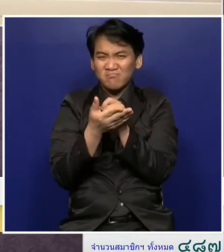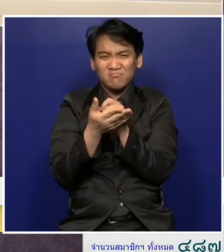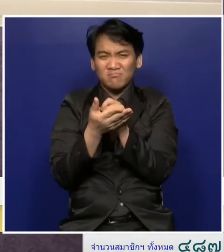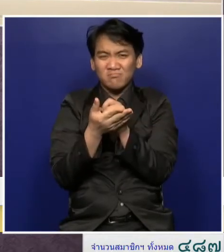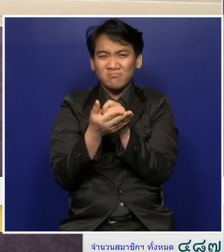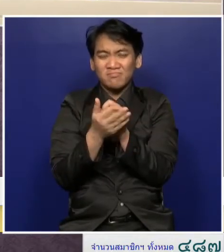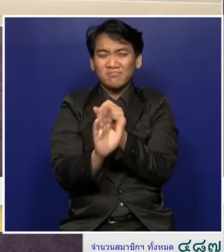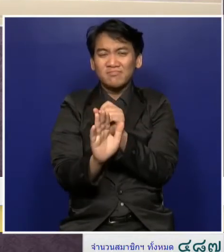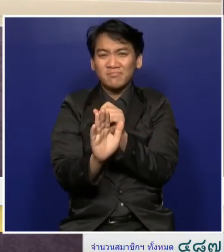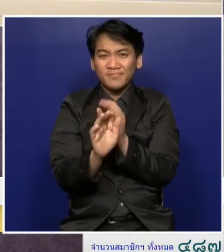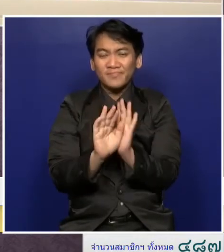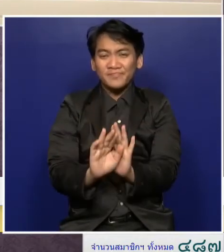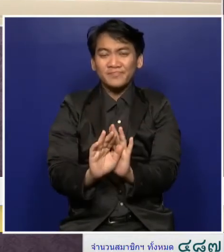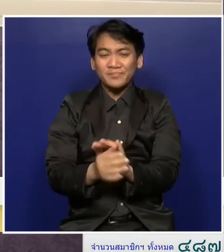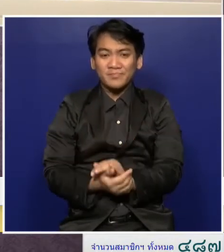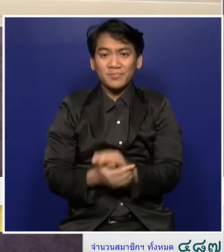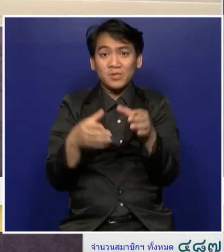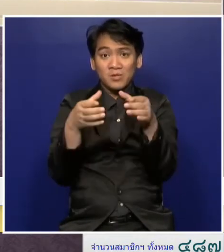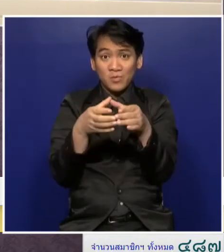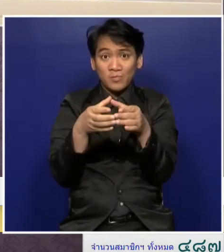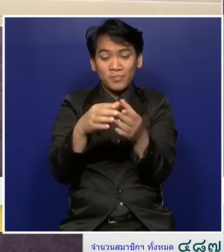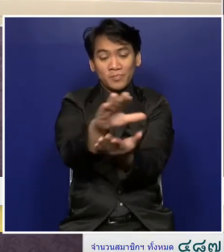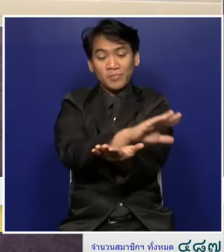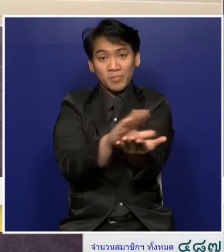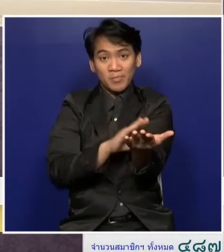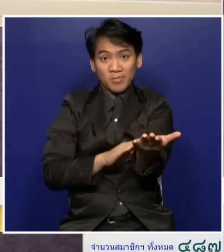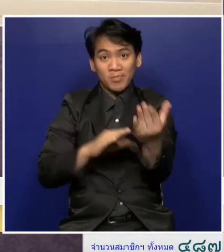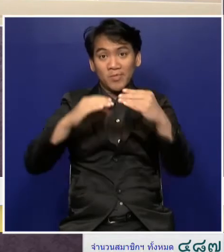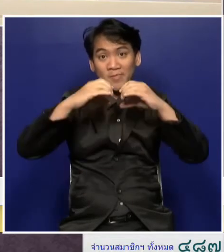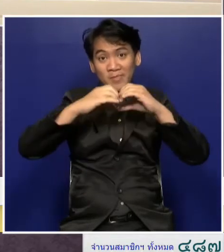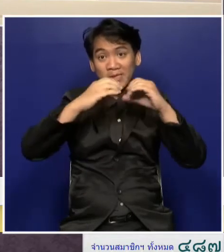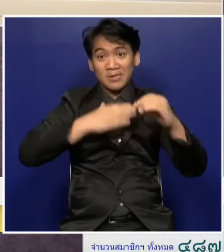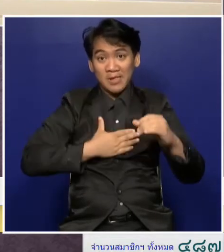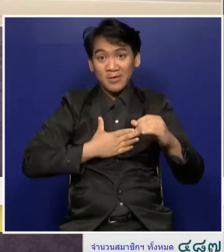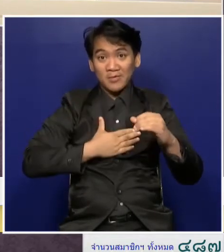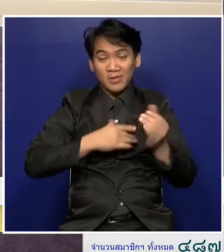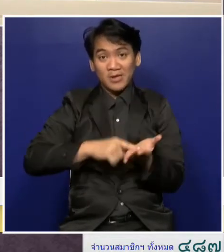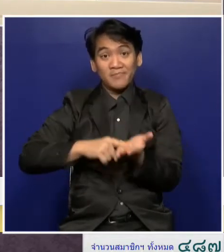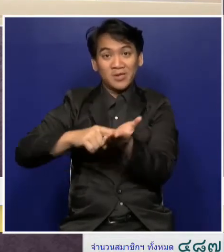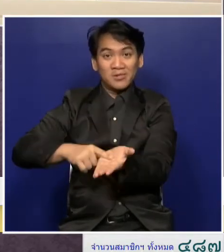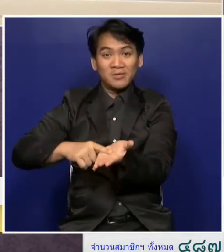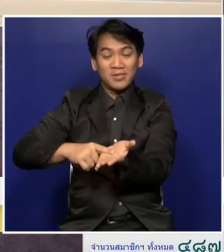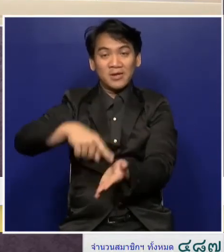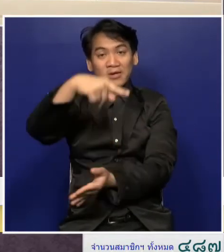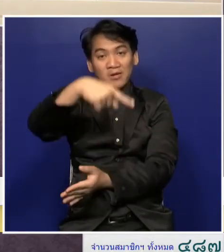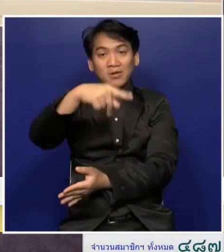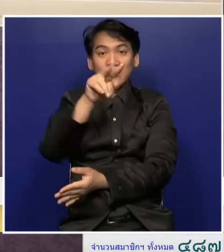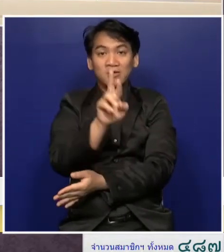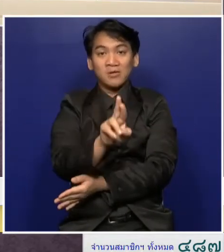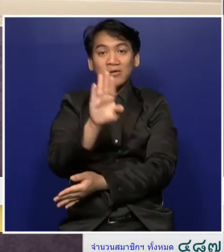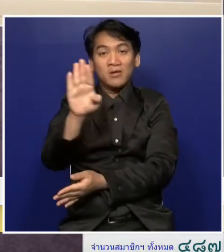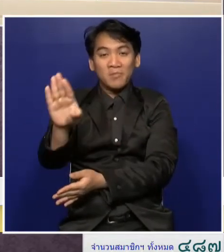ทางพัษุใจไยเราก็ได้เสนอพรบอร์ทางด้านเรื่องนี้ด้วยเหอนกัน